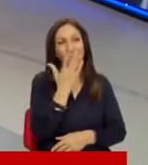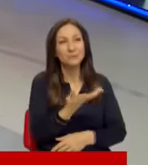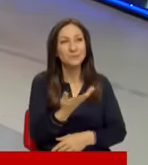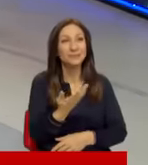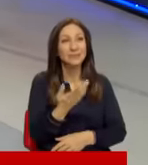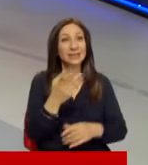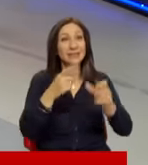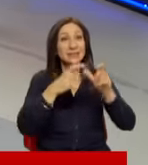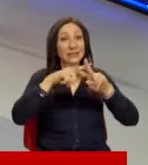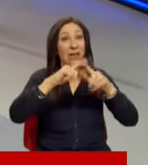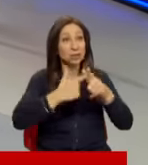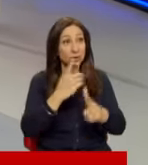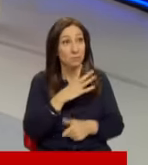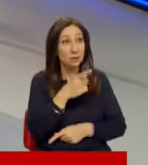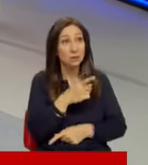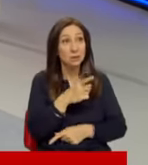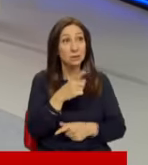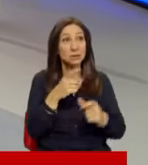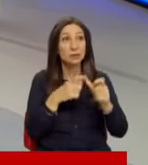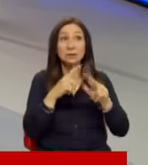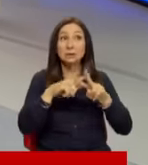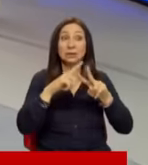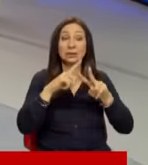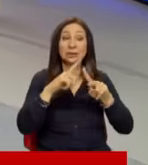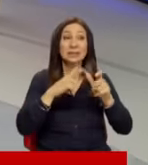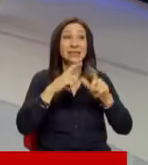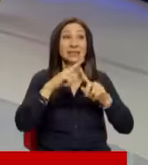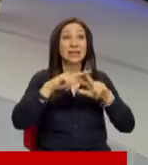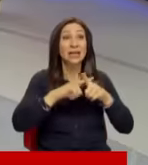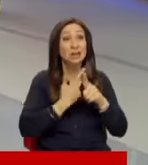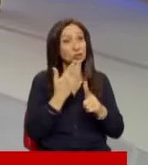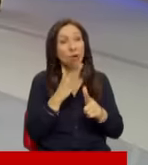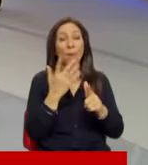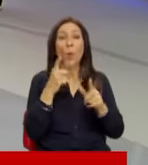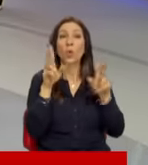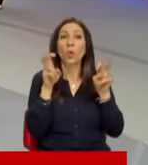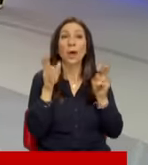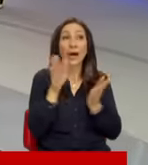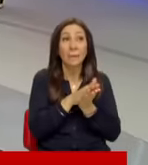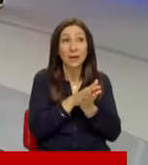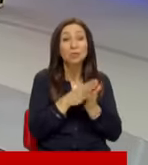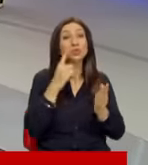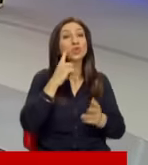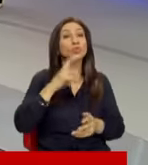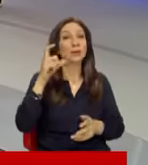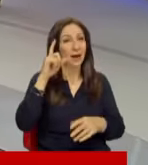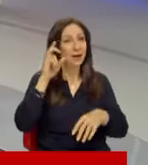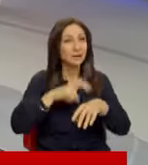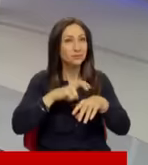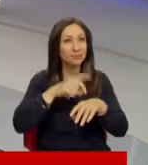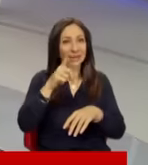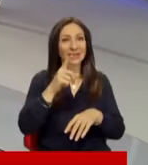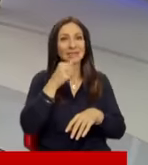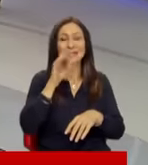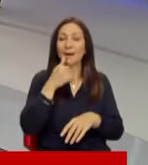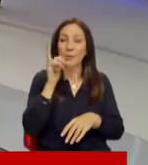var. Staj var mı sende? Staj da yok. Zaten staj konusunda da o konu kapandı. Cumhurbaşkanı hatırlayacaksın